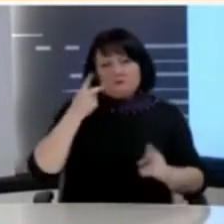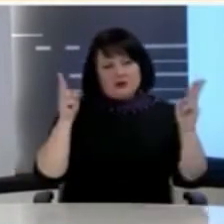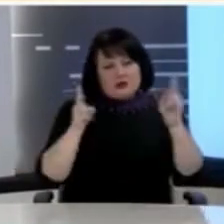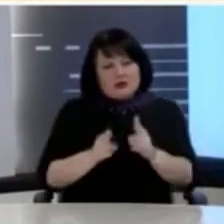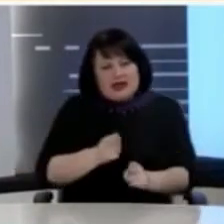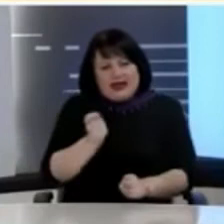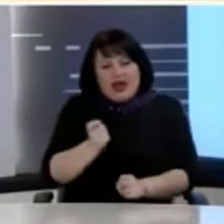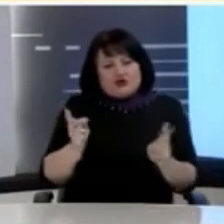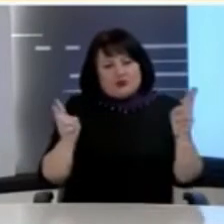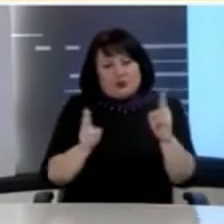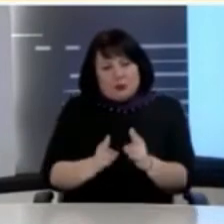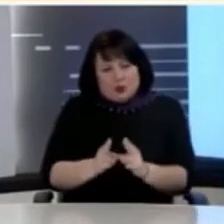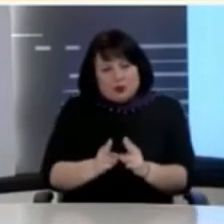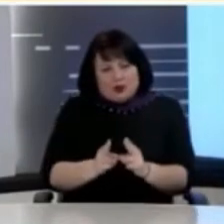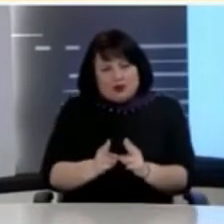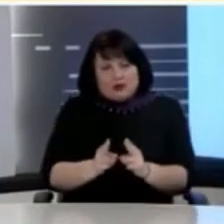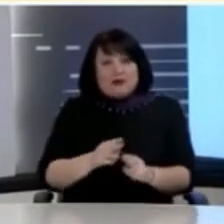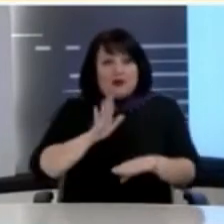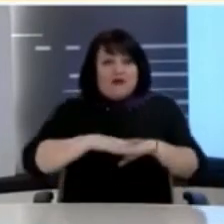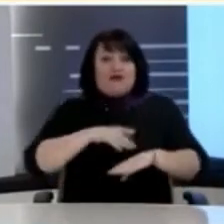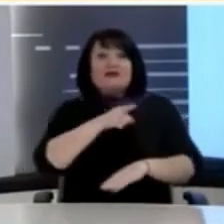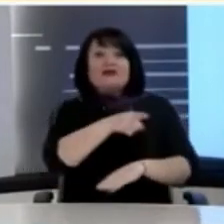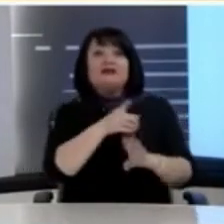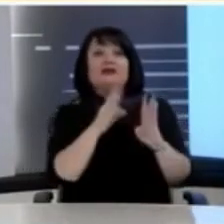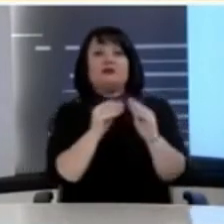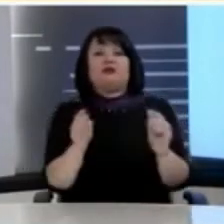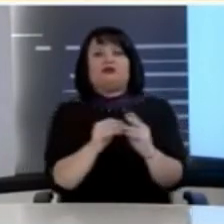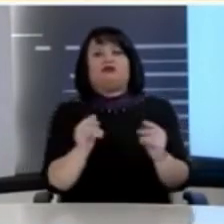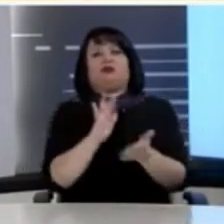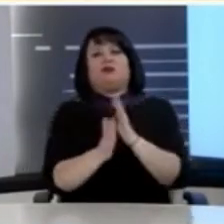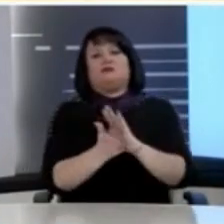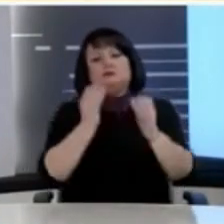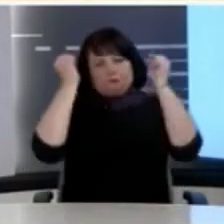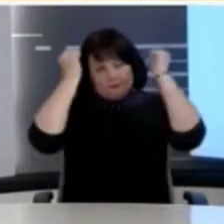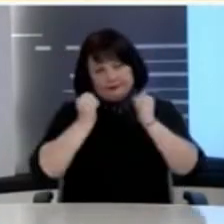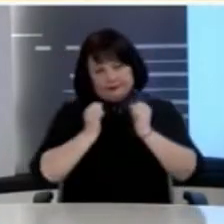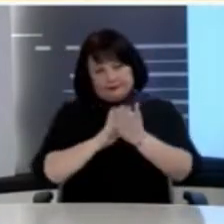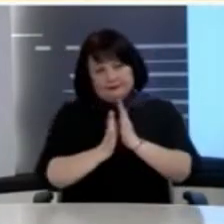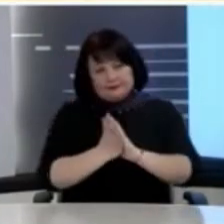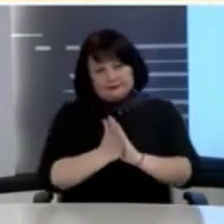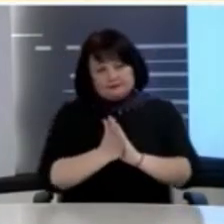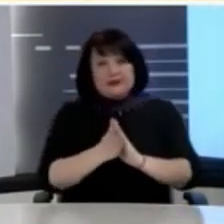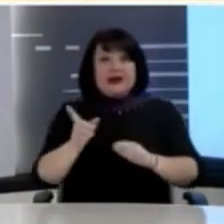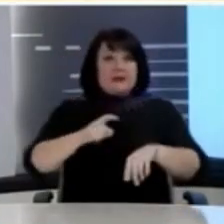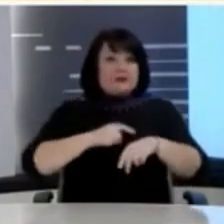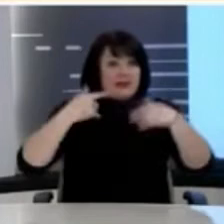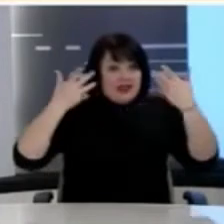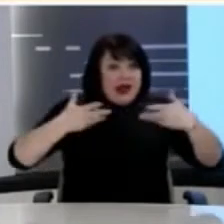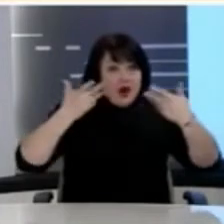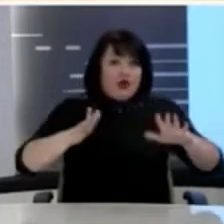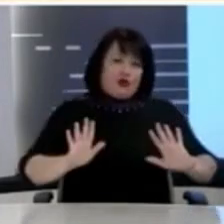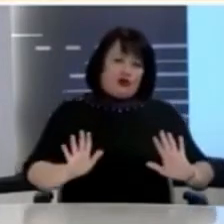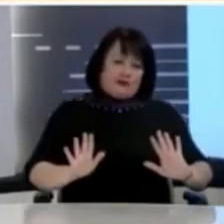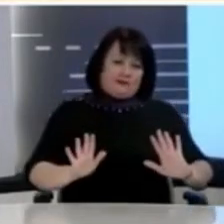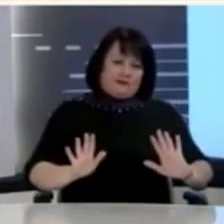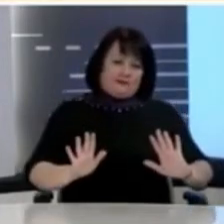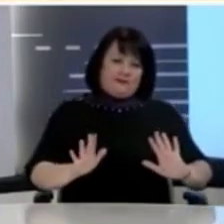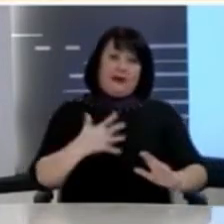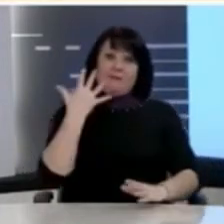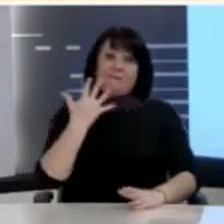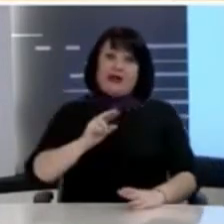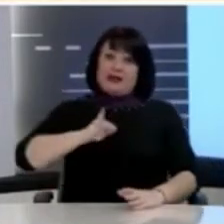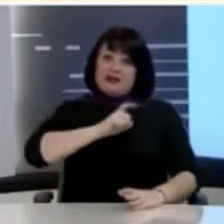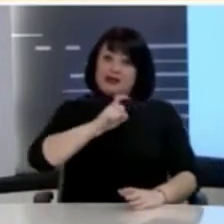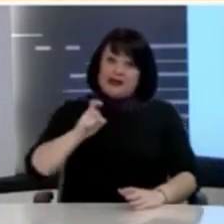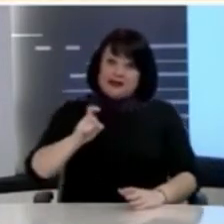χρέους και που εξαιτίας σας εξαφανίστηκαν τα λεφτά αυτά, τα χάσατε και θα λογοδοτήσετε για αυτά. Για τα 5